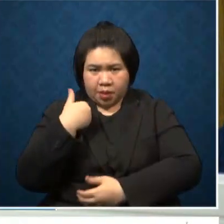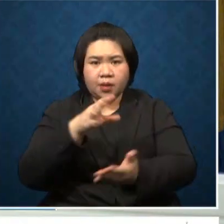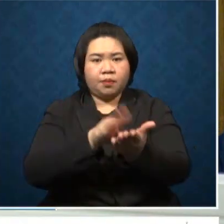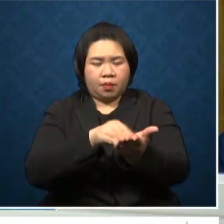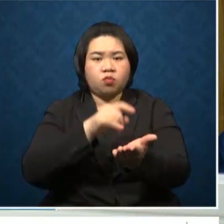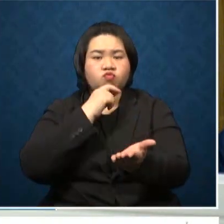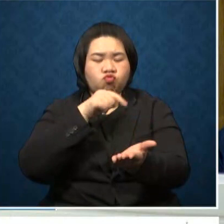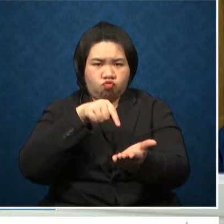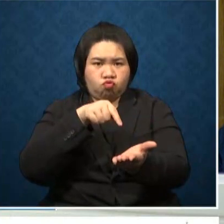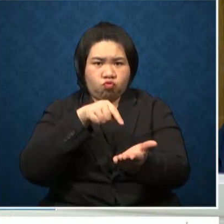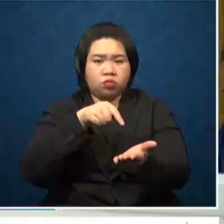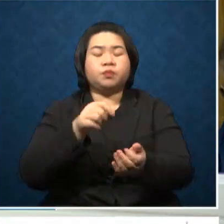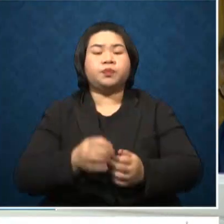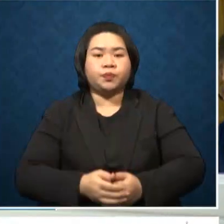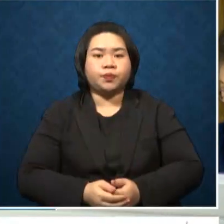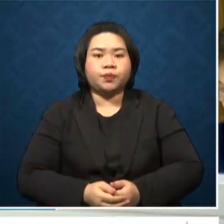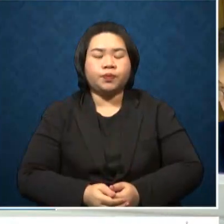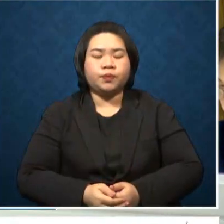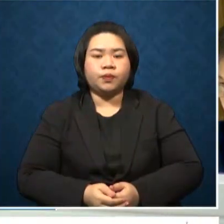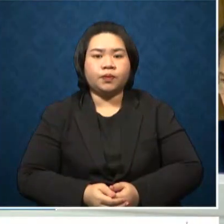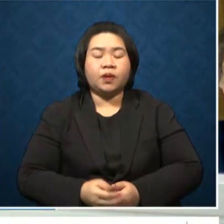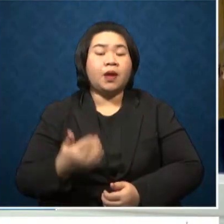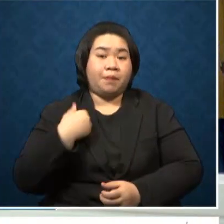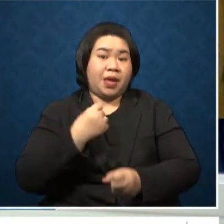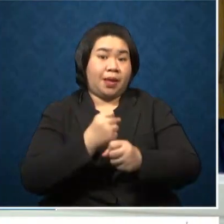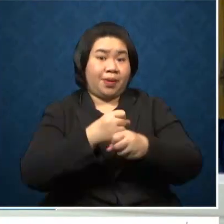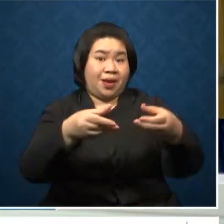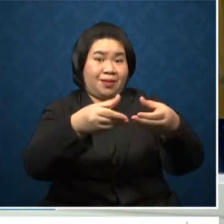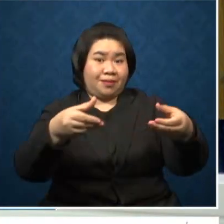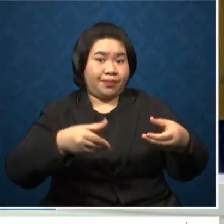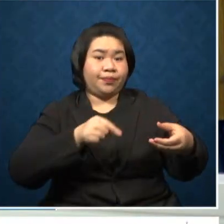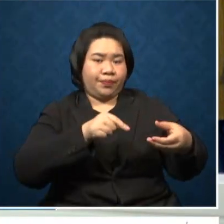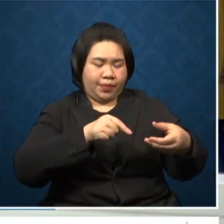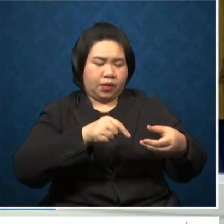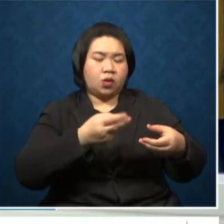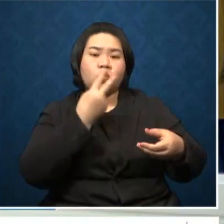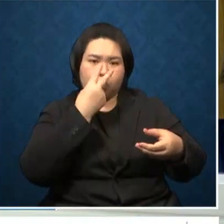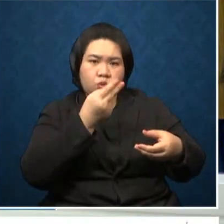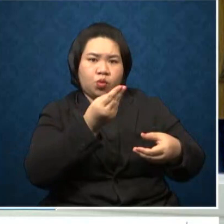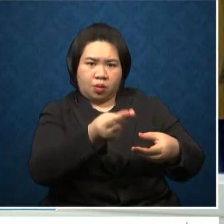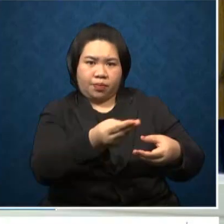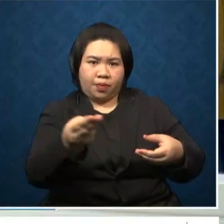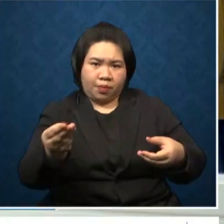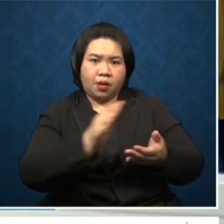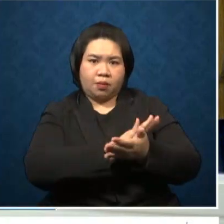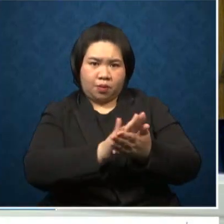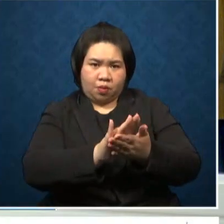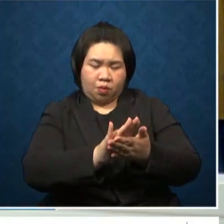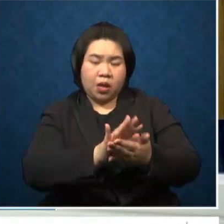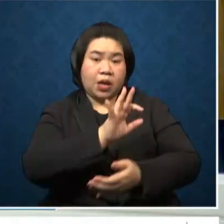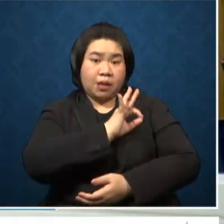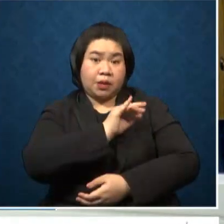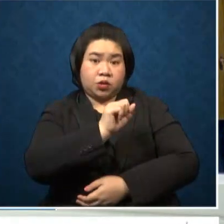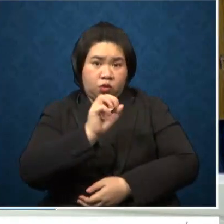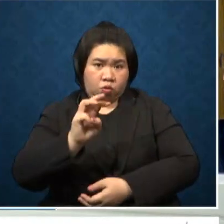ในเอกสารประกอบการพิจารณาซึ่งเป็นรายงานเปิดเผยได้จัดส่งให้สมาชิกวุฒิสภาพิจารณาเป็นการ